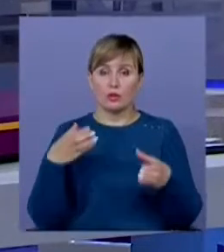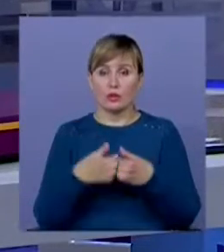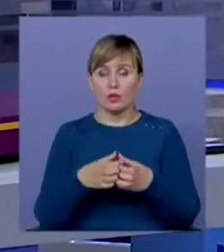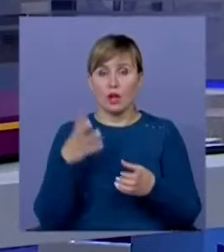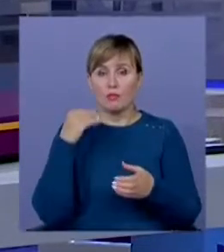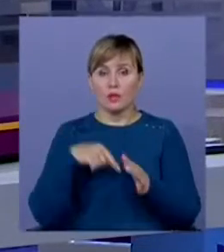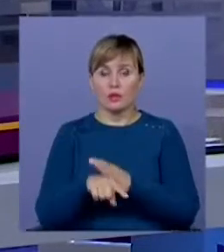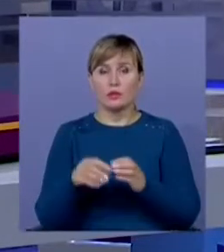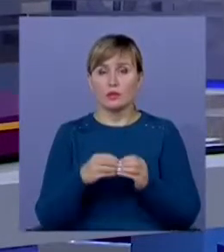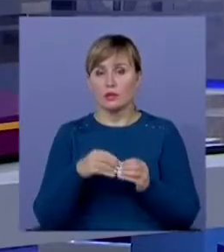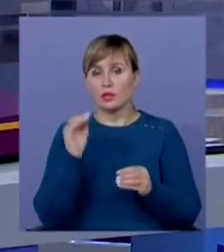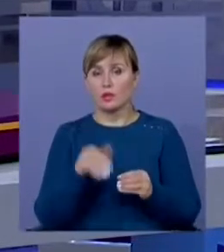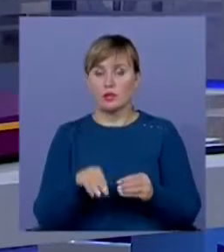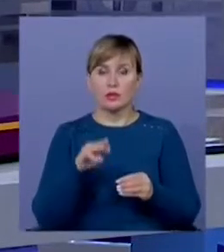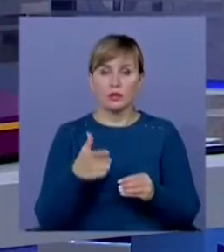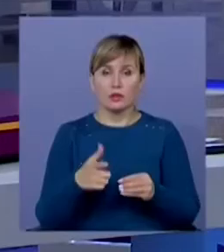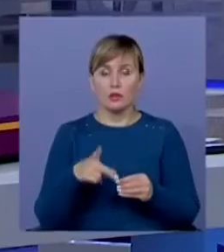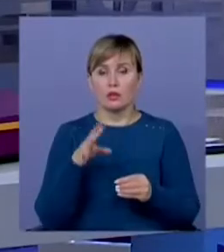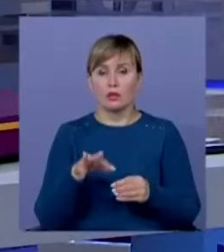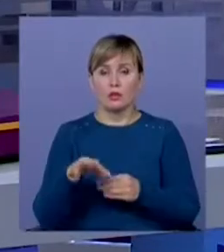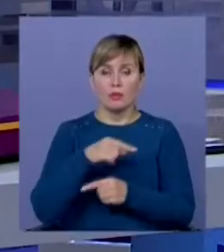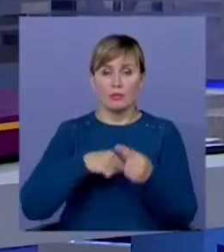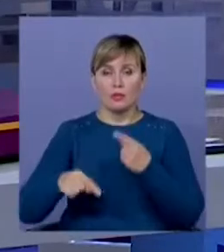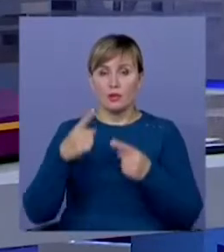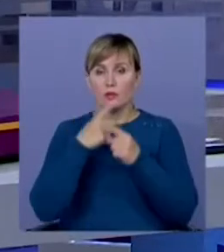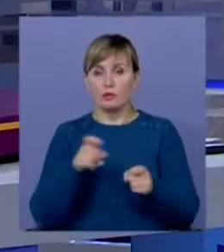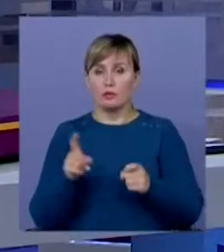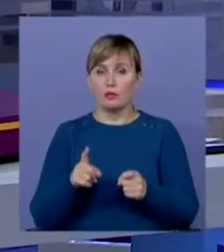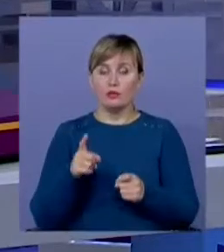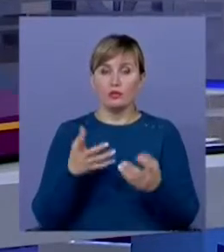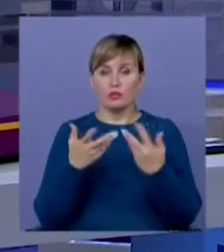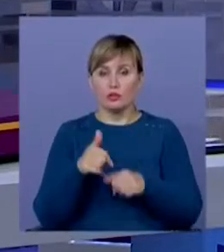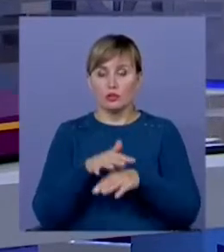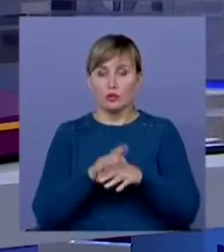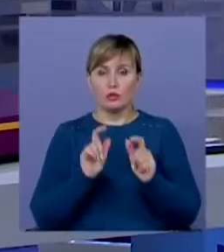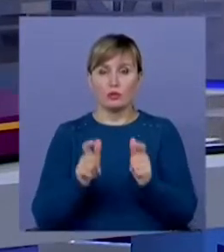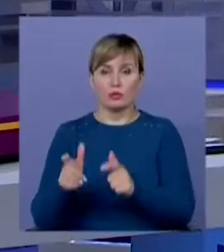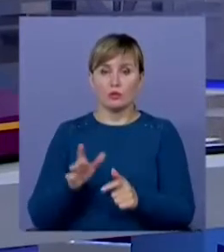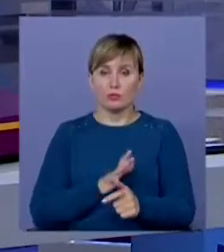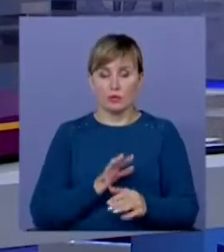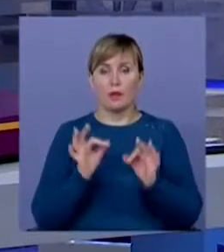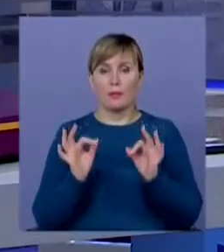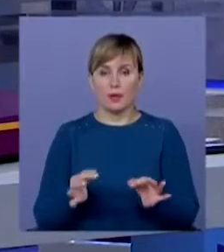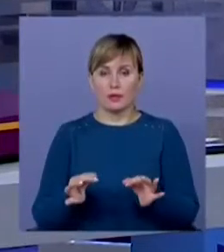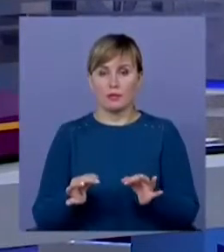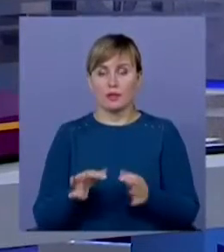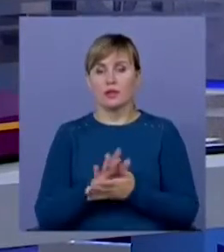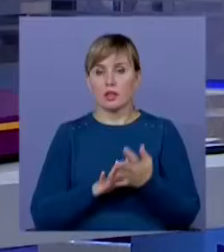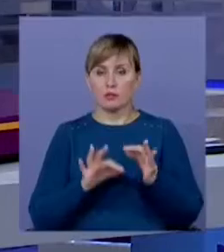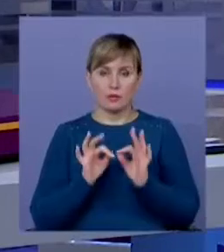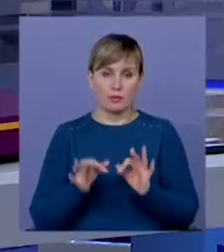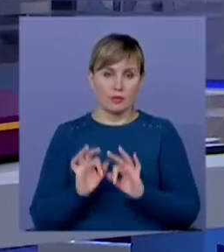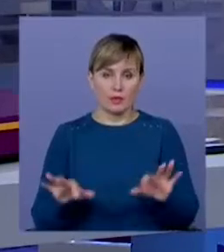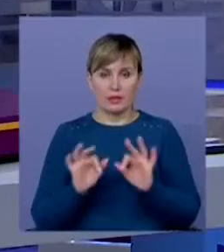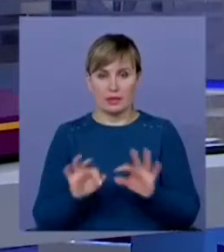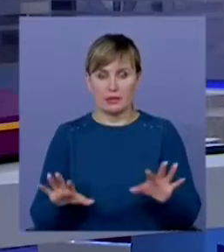Алматы-Су десятки тысяч тенге. Но в предприятии заявили, что счета людям были выставлены вполне оправданно. Жанна Тайтенова